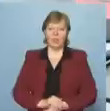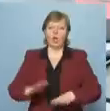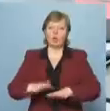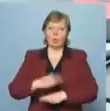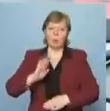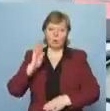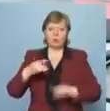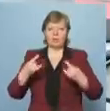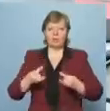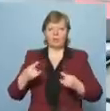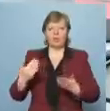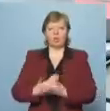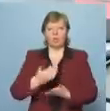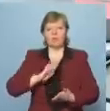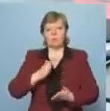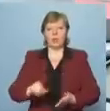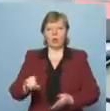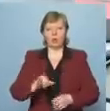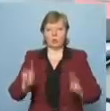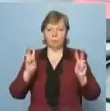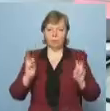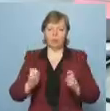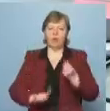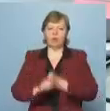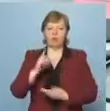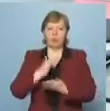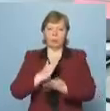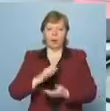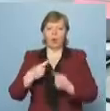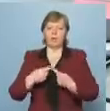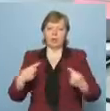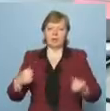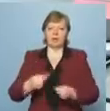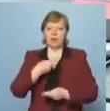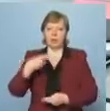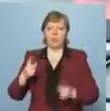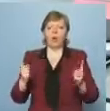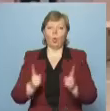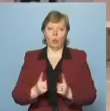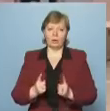Доброе утро. В эфире новости «Моей Удмуртии», в студии Марина Баль. В начале выпуска о некоторых темах коротко.